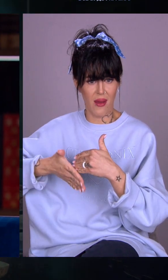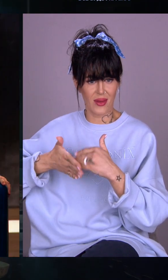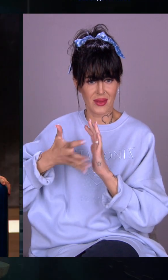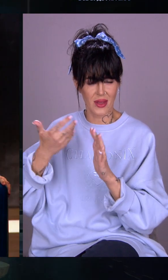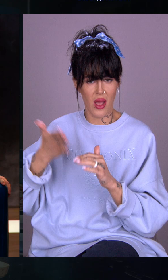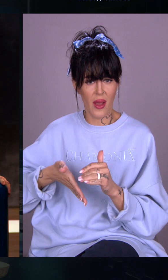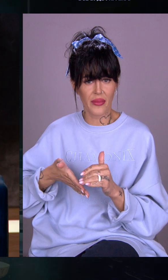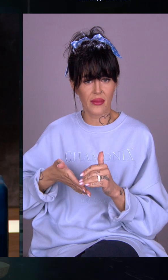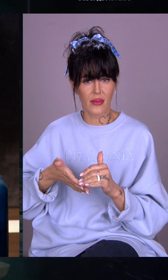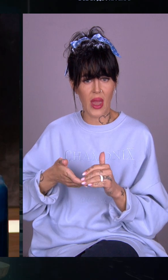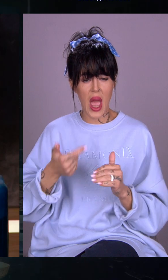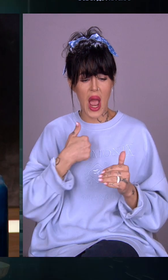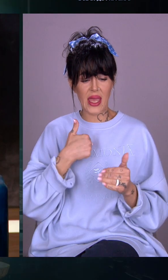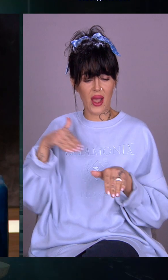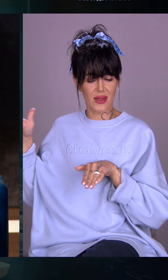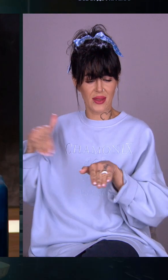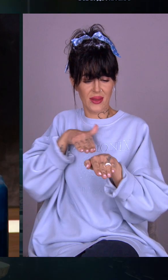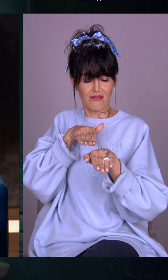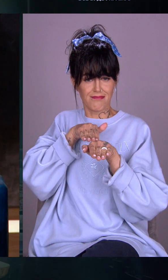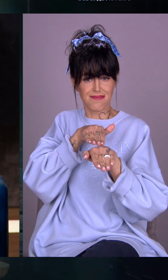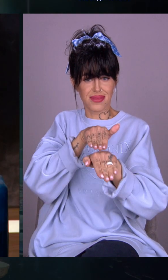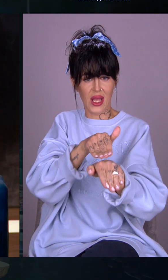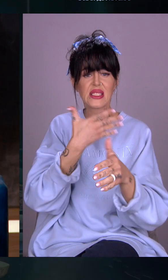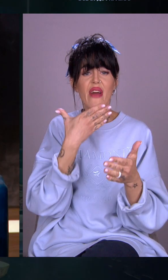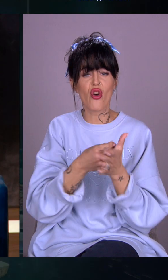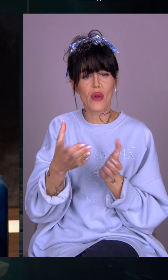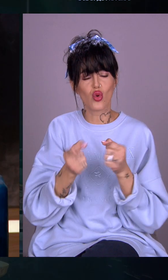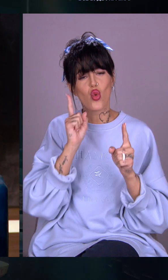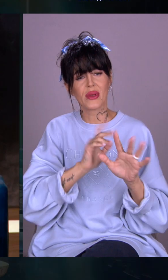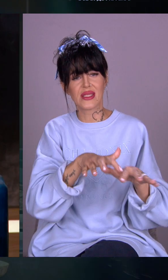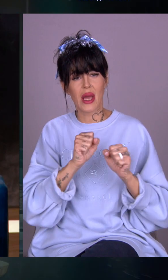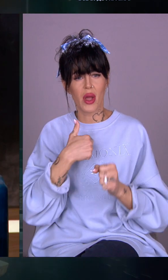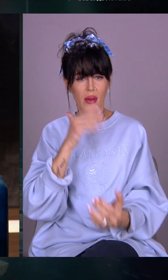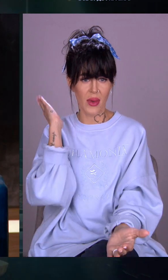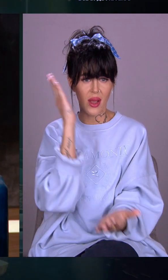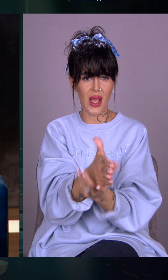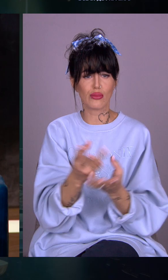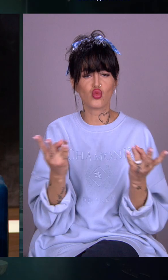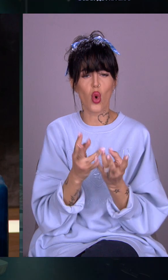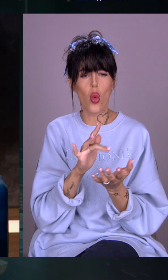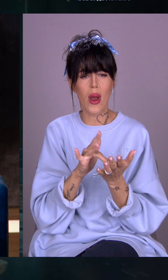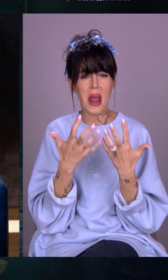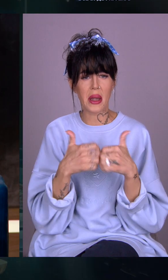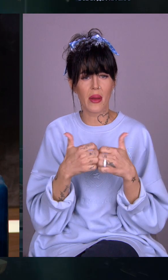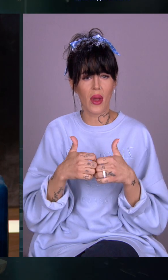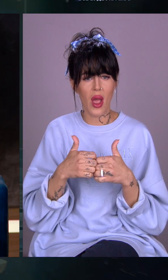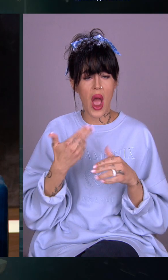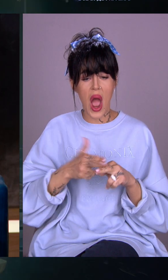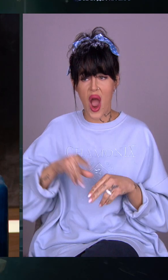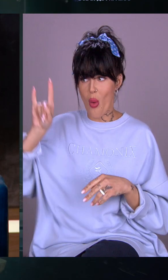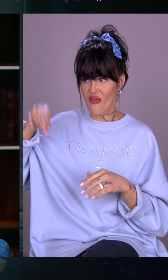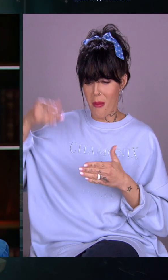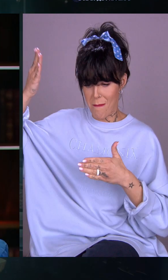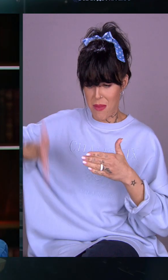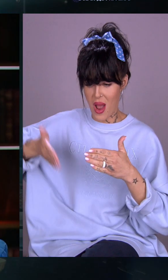А я ж їду на своїй машині ззаді, ну, щоб потім на обратному пути забрати його. А нам на Краматорськ. Да, він їде, коротше. А вікно так... упало в Києві.